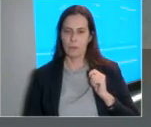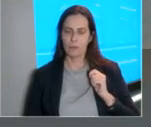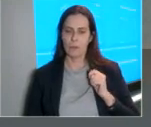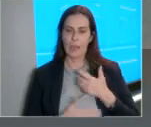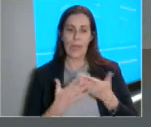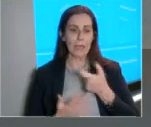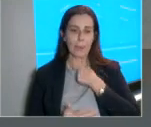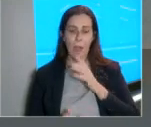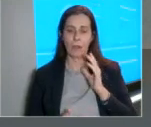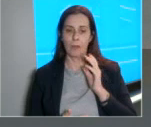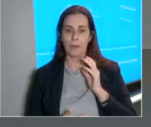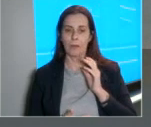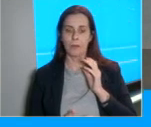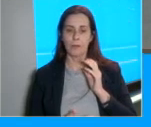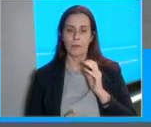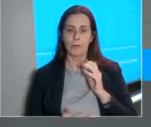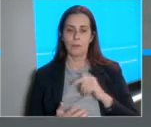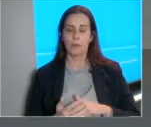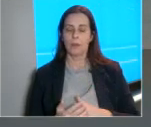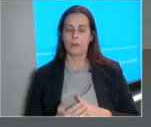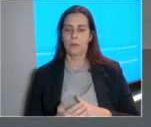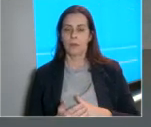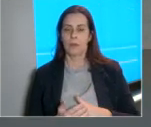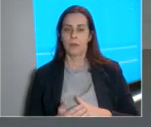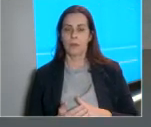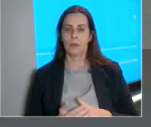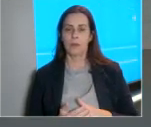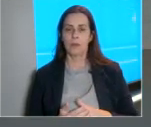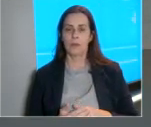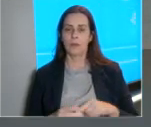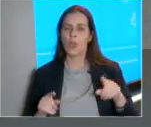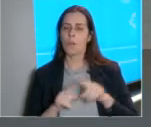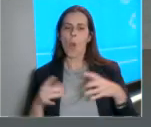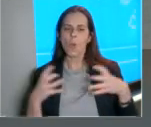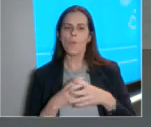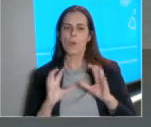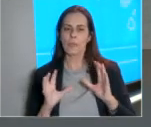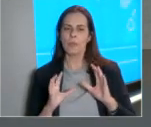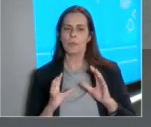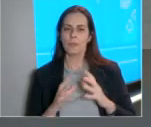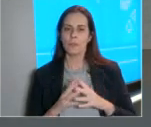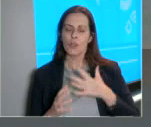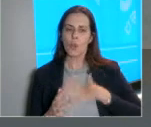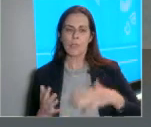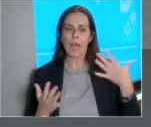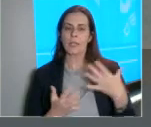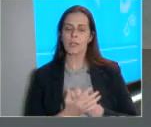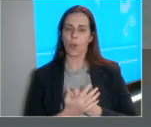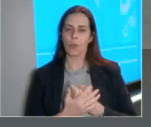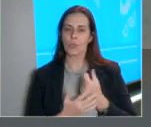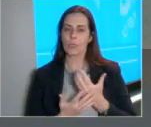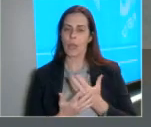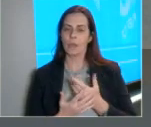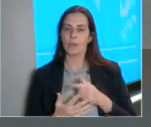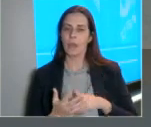שאין ברירה בדברים האלה לחזור לעולם הספורט, אין לי מטאפורה טובה יותר, אבל כמו קבוצה ששבעה לניצחון, שייתן טיפה